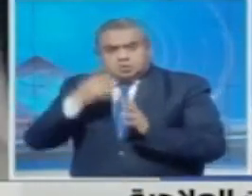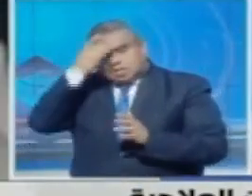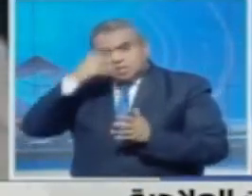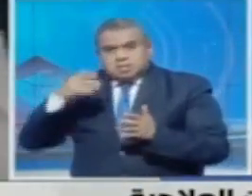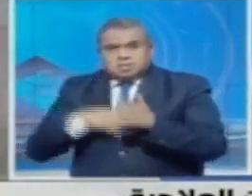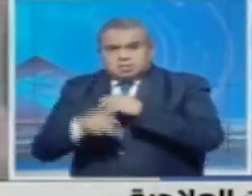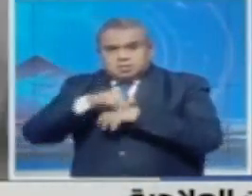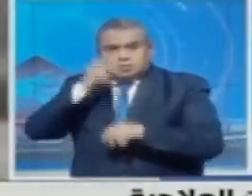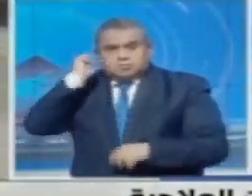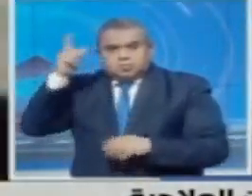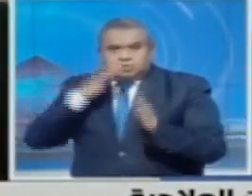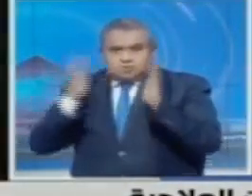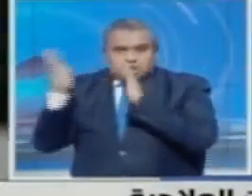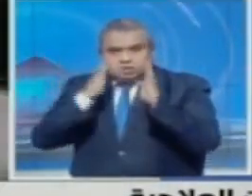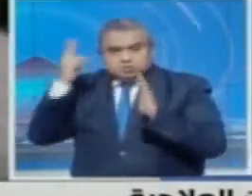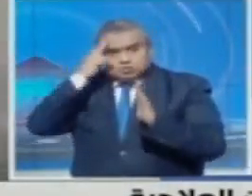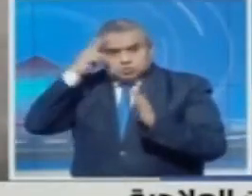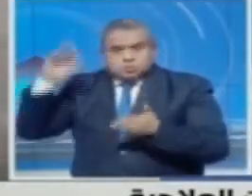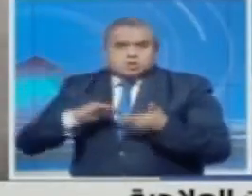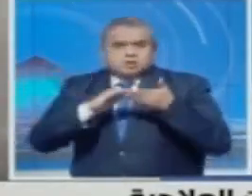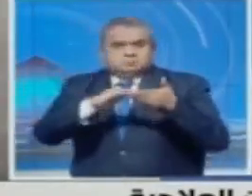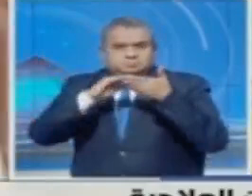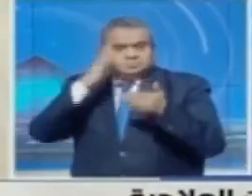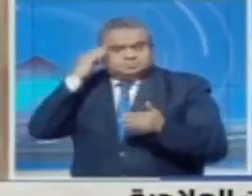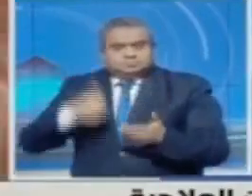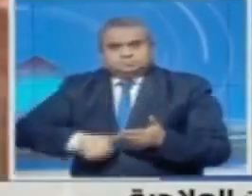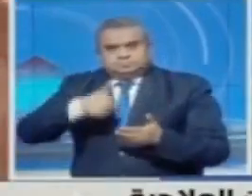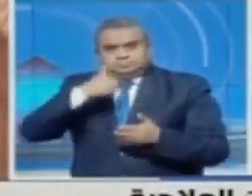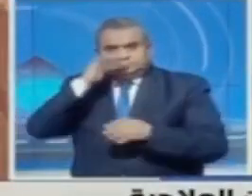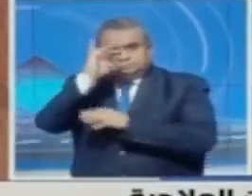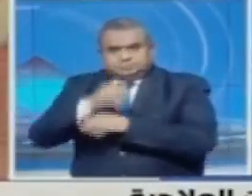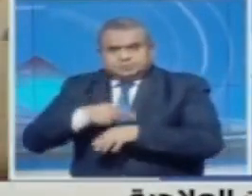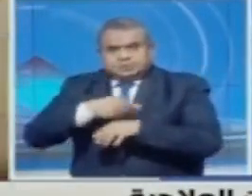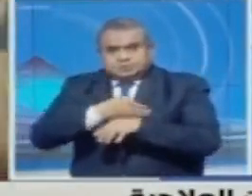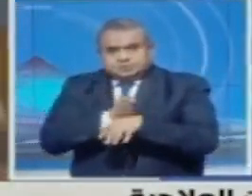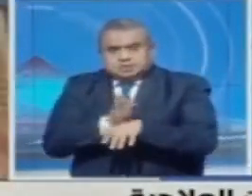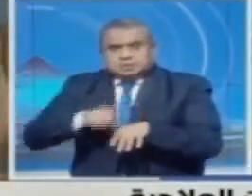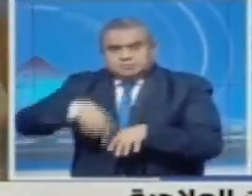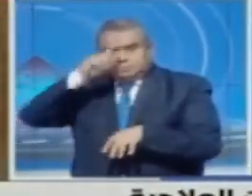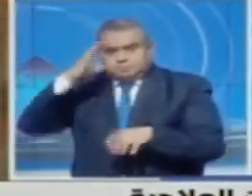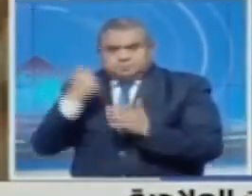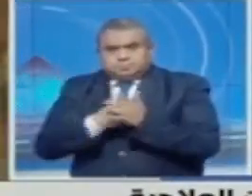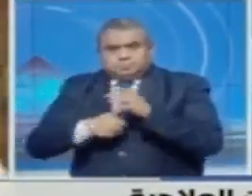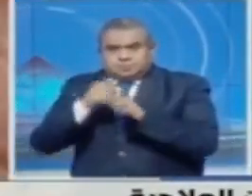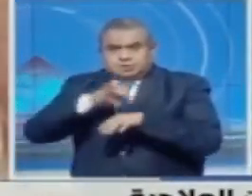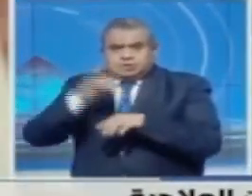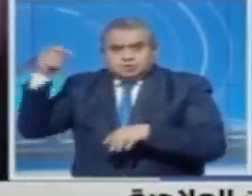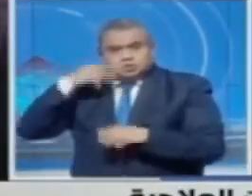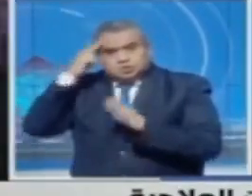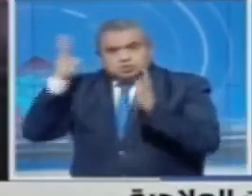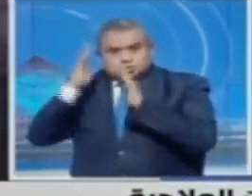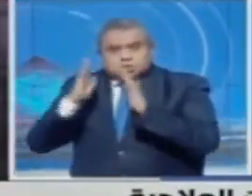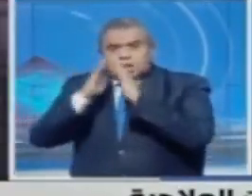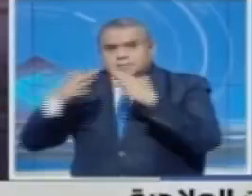بالمستشفيات السعودية لما يقدم لهم من خدمات علاجية ووقائية على مدار الساعة من قبل السلطات السعودية والبعثة